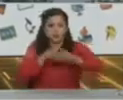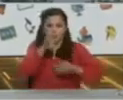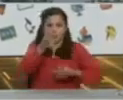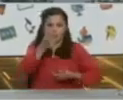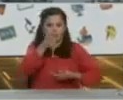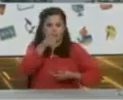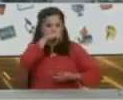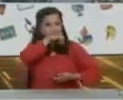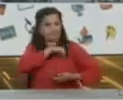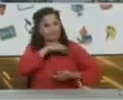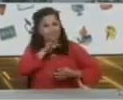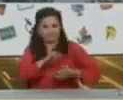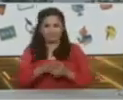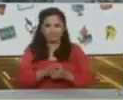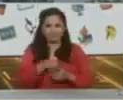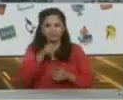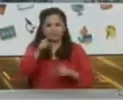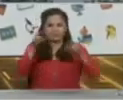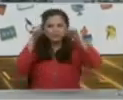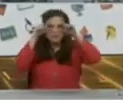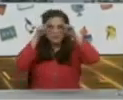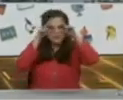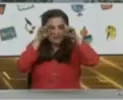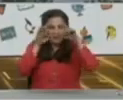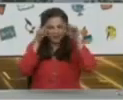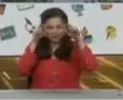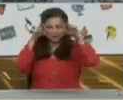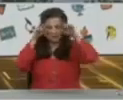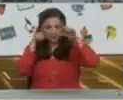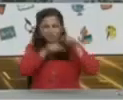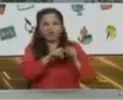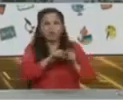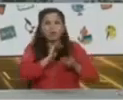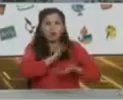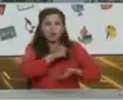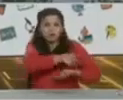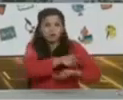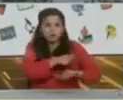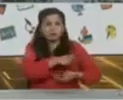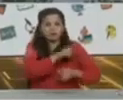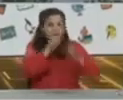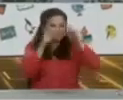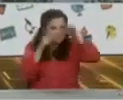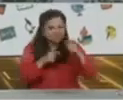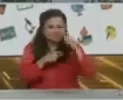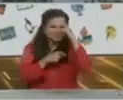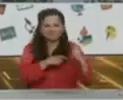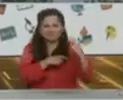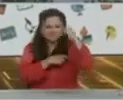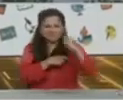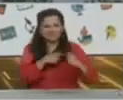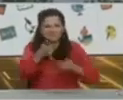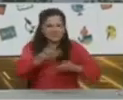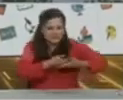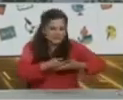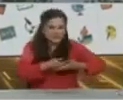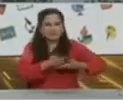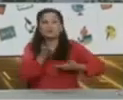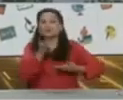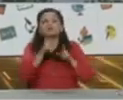है या आपने चश्मा पहना है, बच्चा उसे खींचता है, चश्मा उतारता है, तो आप क्या करते